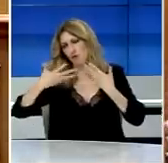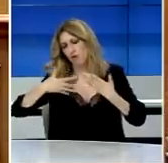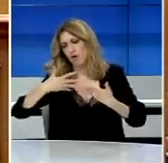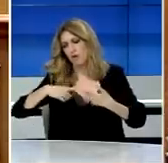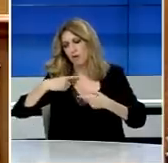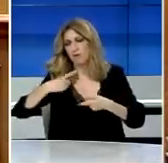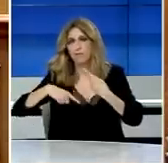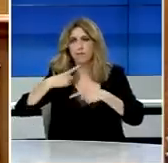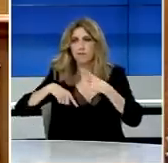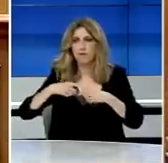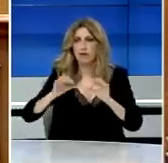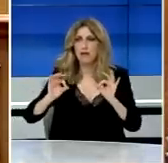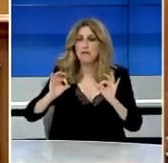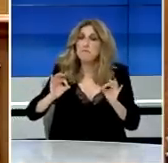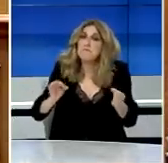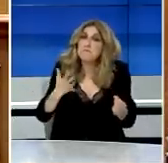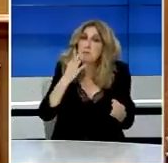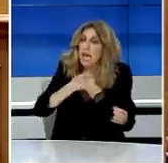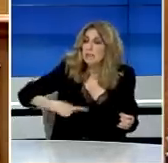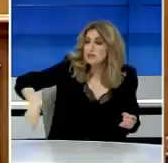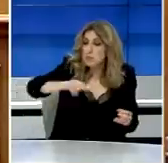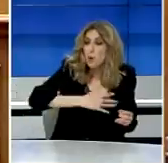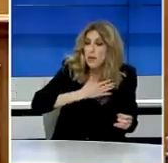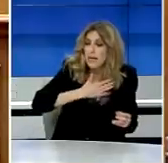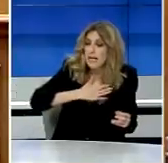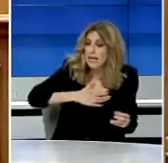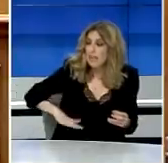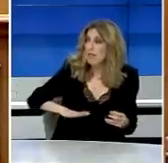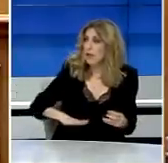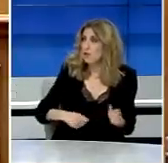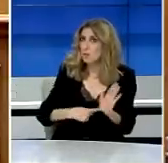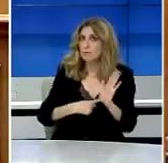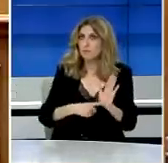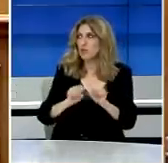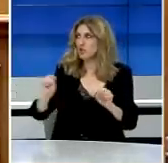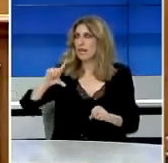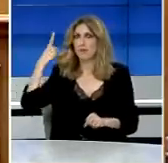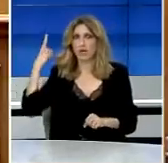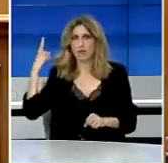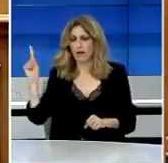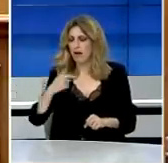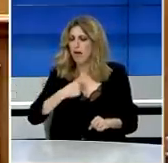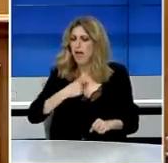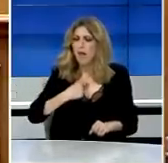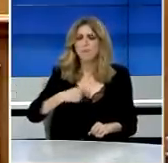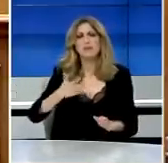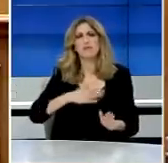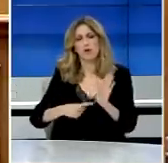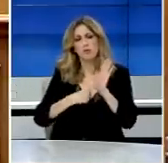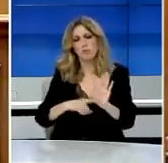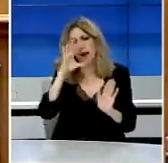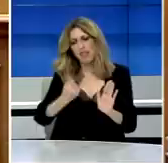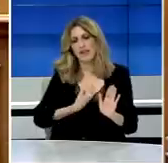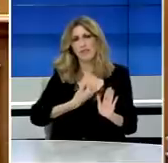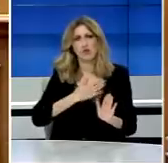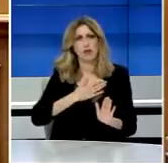Όλοι θέλουμε να παριστάνουμε τους σοσιαλδημοκράτες στο τέλος της ημέρας. Εμείς θέλουμε να παρουσιάνουμε αυτό που είμαστε. Και είμαστε αριστεροί, είμαστε προοδευτικοί, είμαστε δημοκράτες